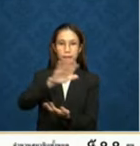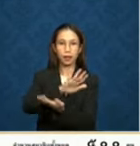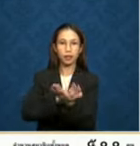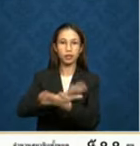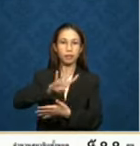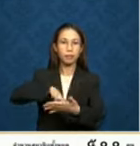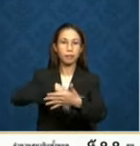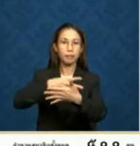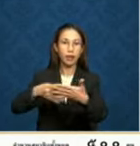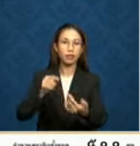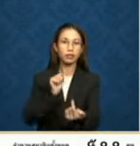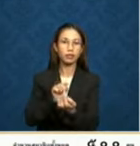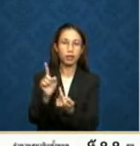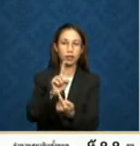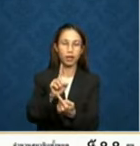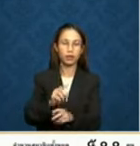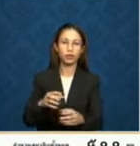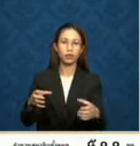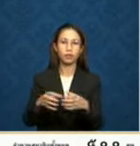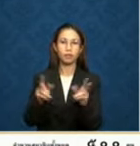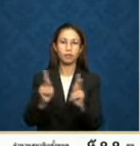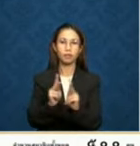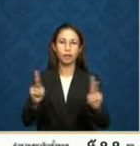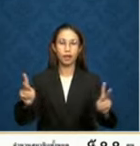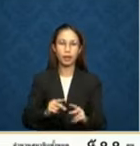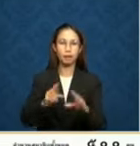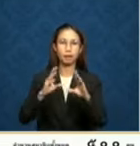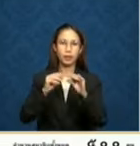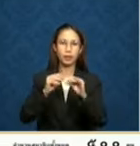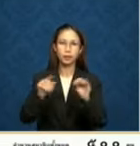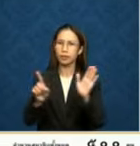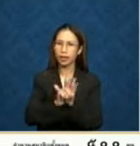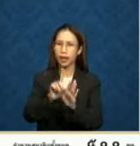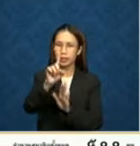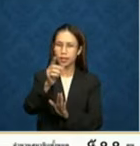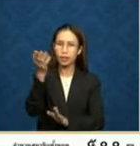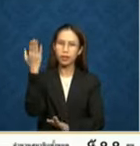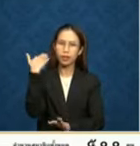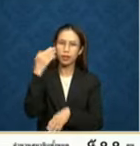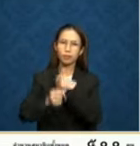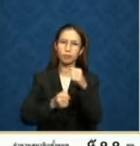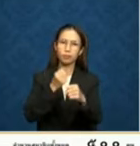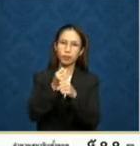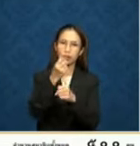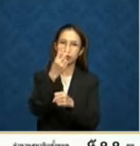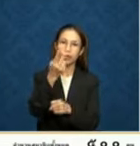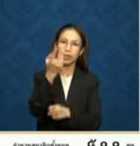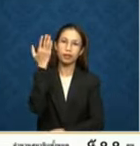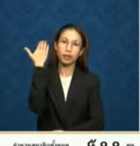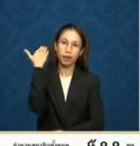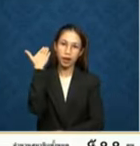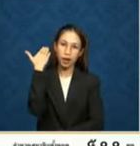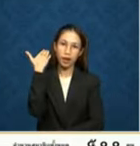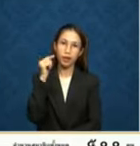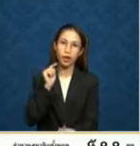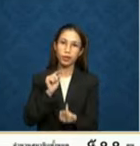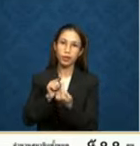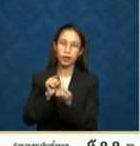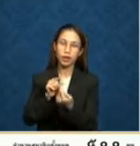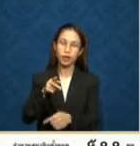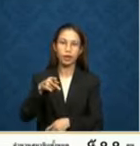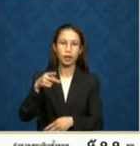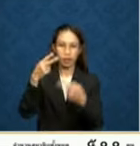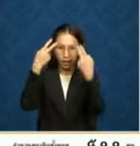ผนที่ถูกให้แนะวทางโยคะนApplauseกรรการที่ประชุมกไปหลัเดีวเมอ 2 ปีที่แล้ว และมีอดีท democraticI.P.